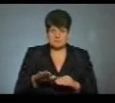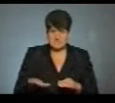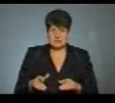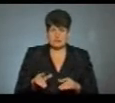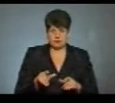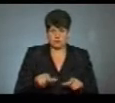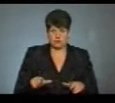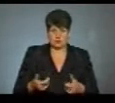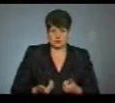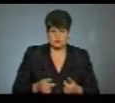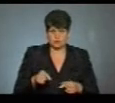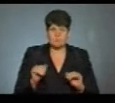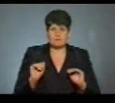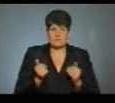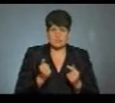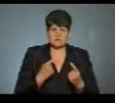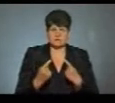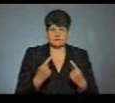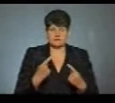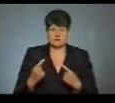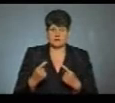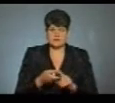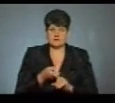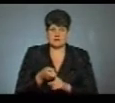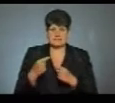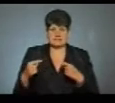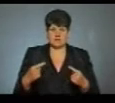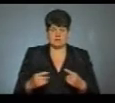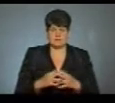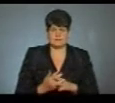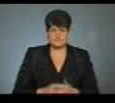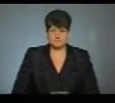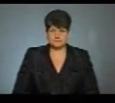чим менш контактували з іншими населеними пунктами.